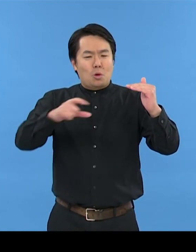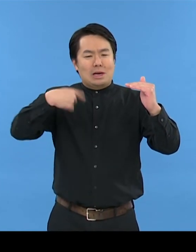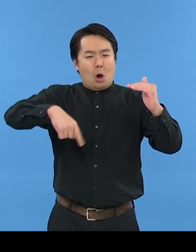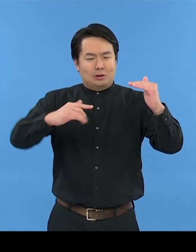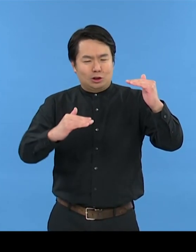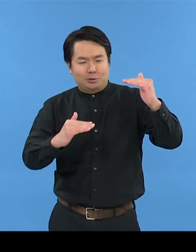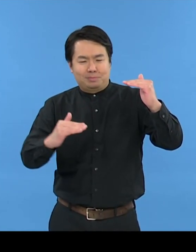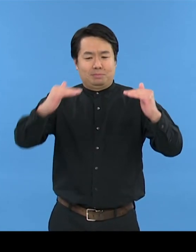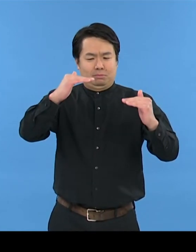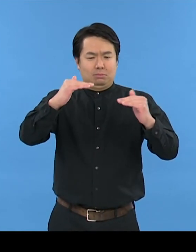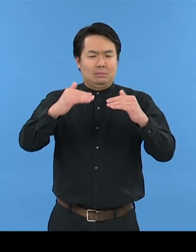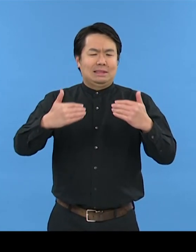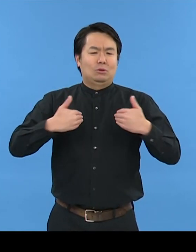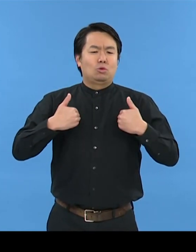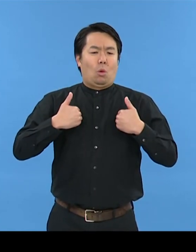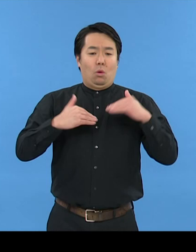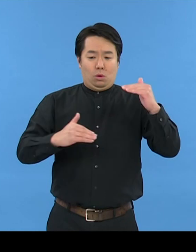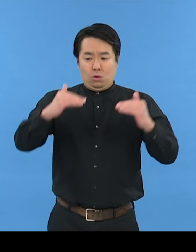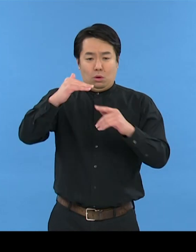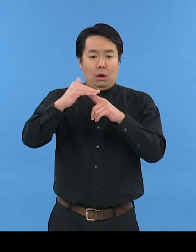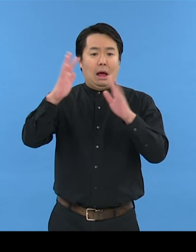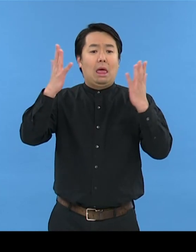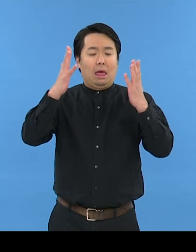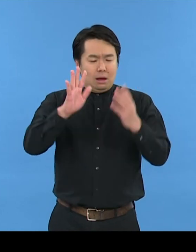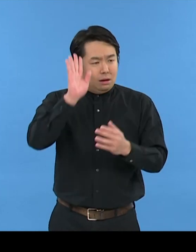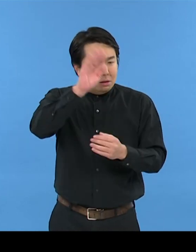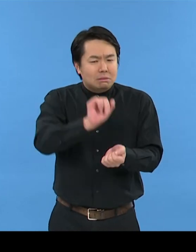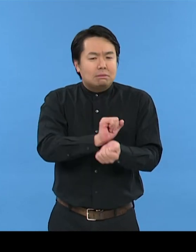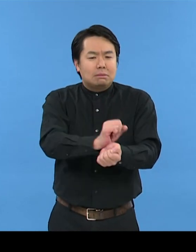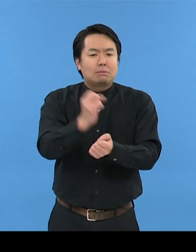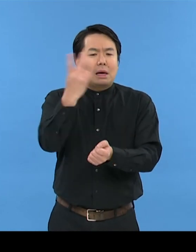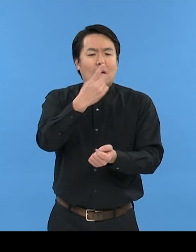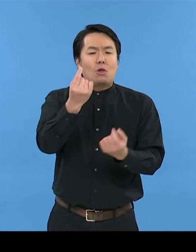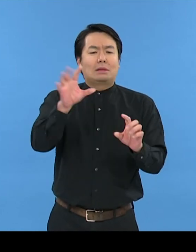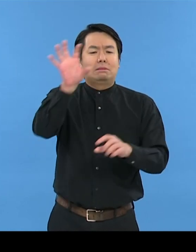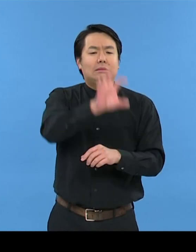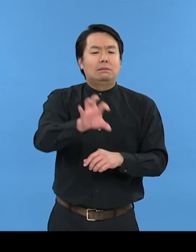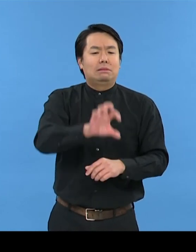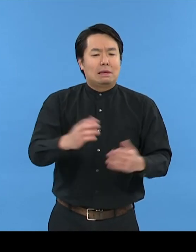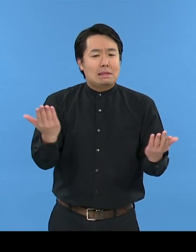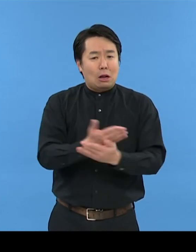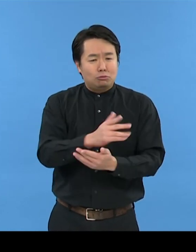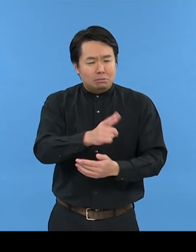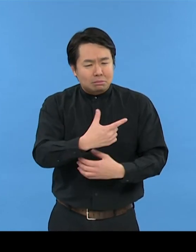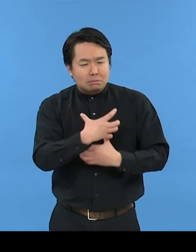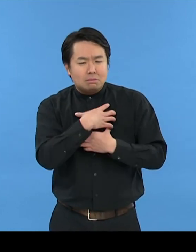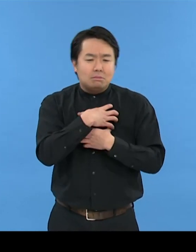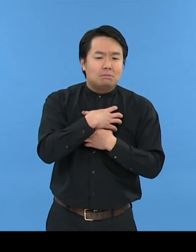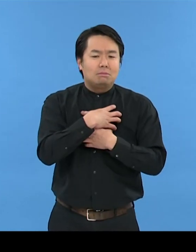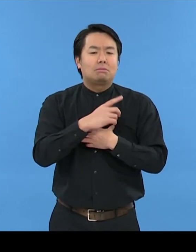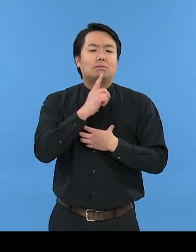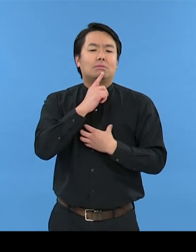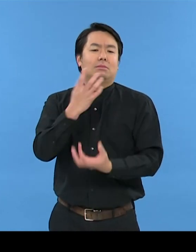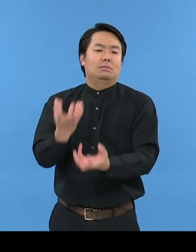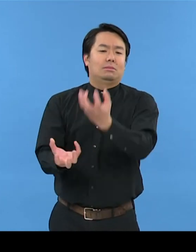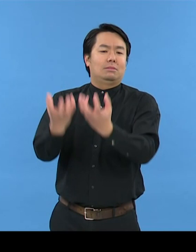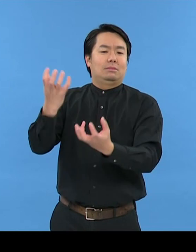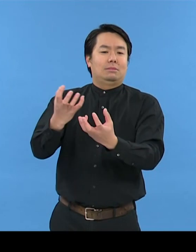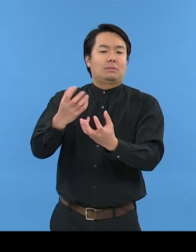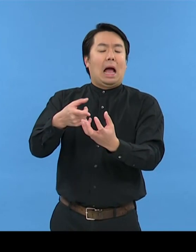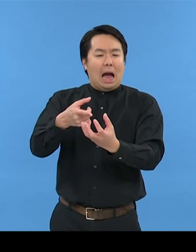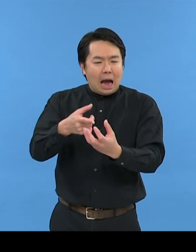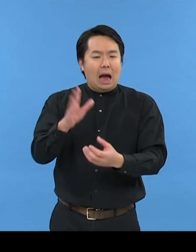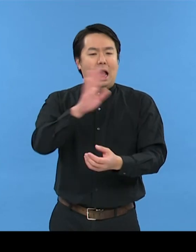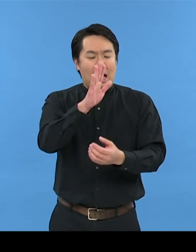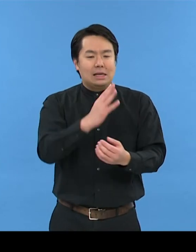教育をしないと再犯防止にはつながらないではないかというようなやはり声が高くなってきてそれでは懲役刑で